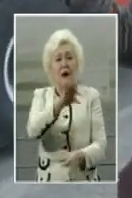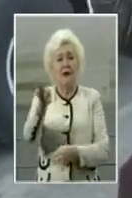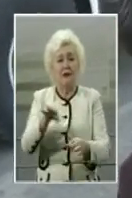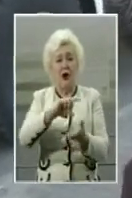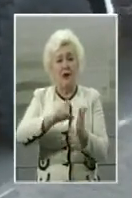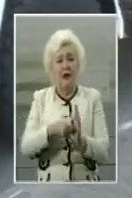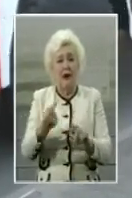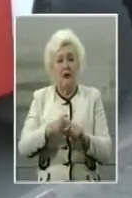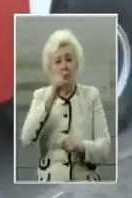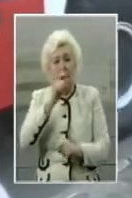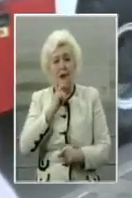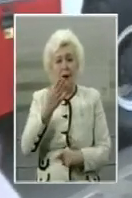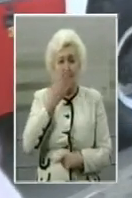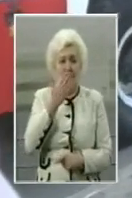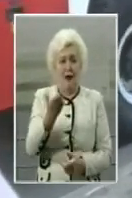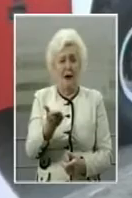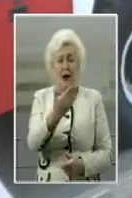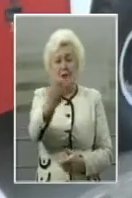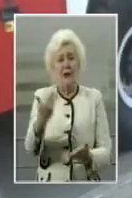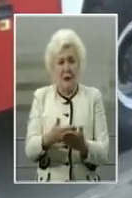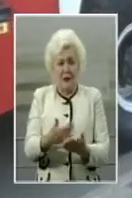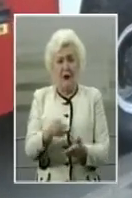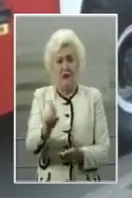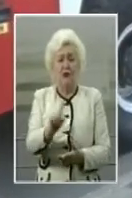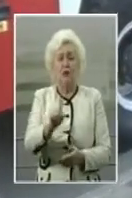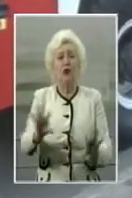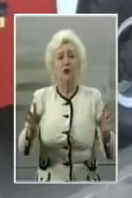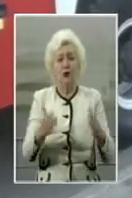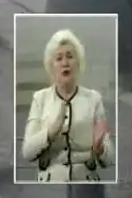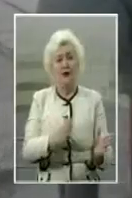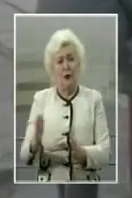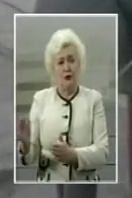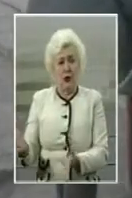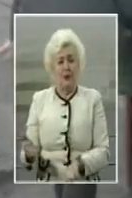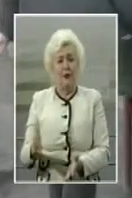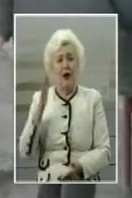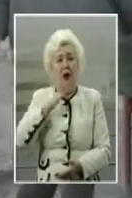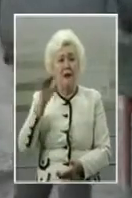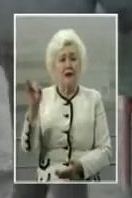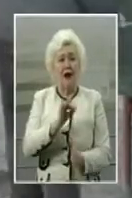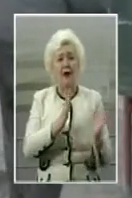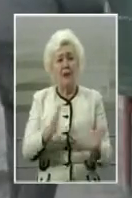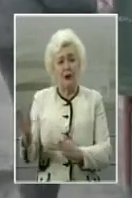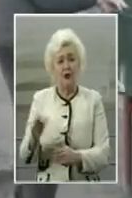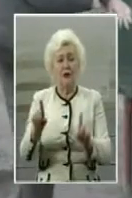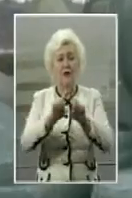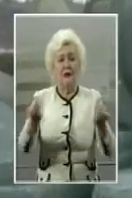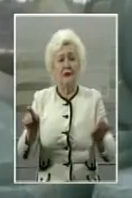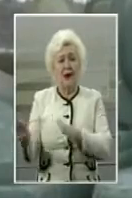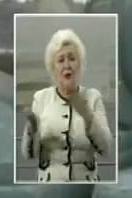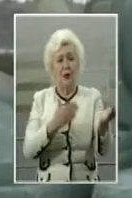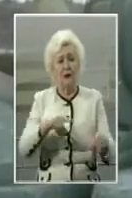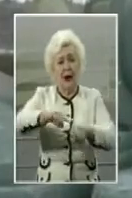квартирах стоїть дуже незрозумілий запах. А ви уявіть собі, що коїться в гуртожитку. Вода і в гуртожиток, і в ліцеї подається